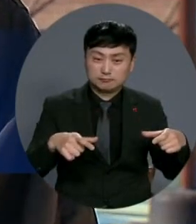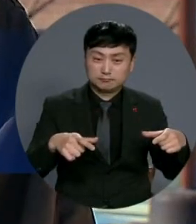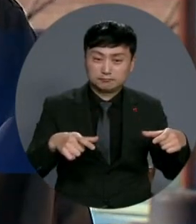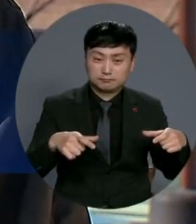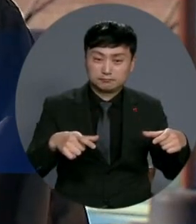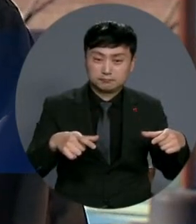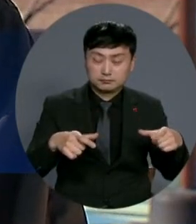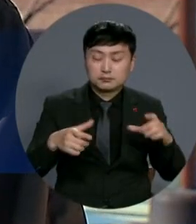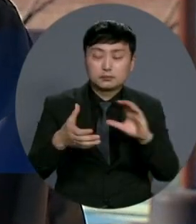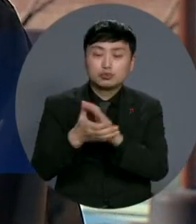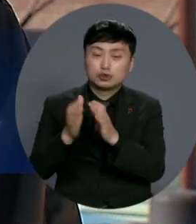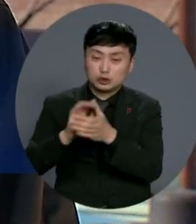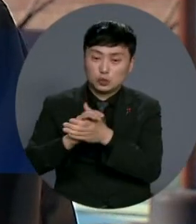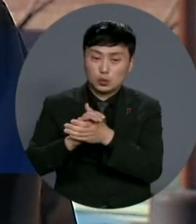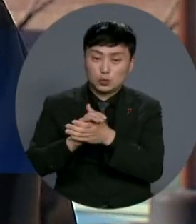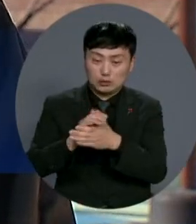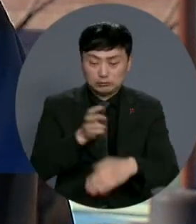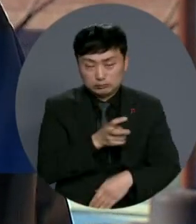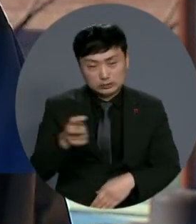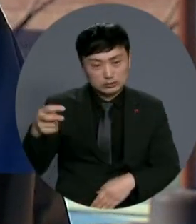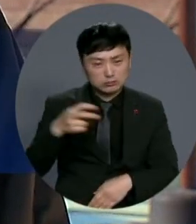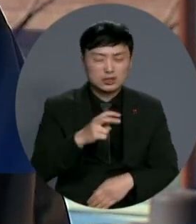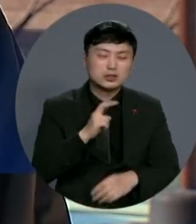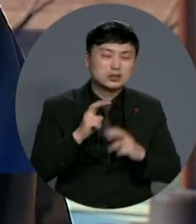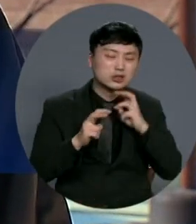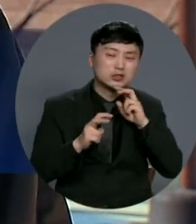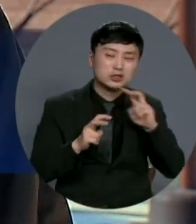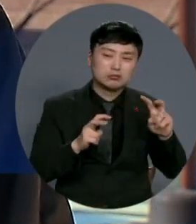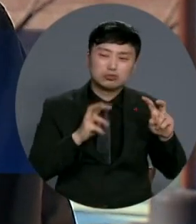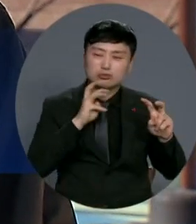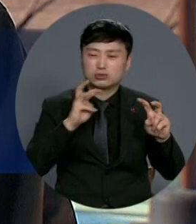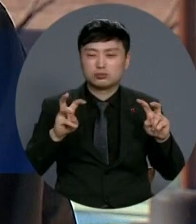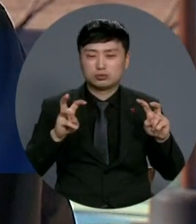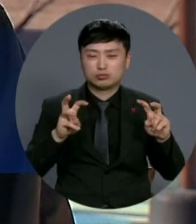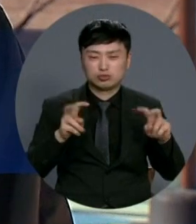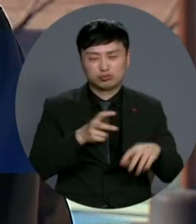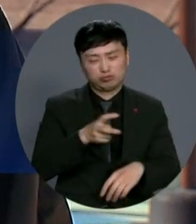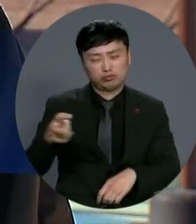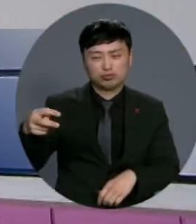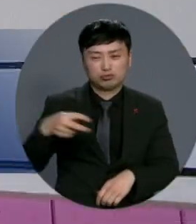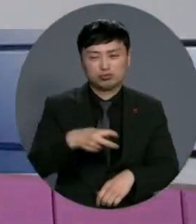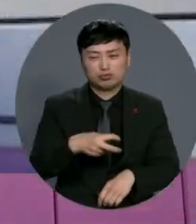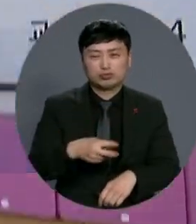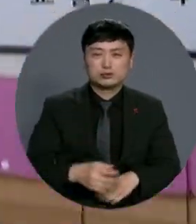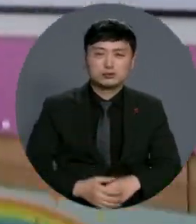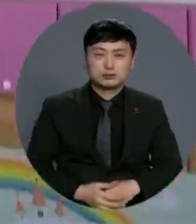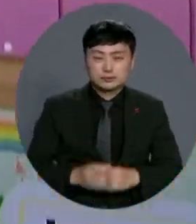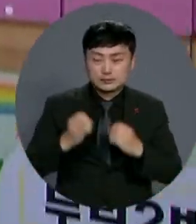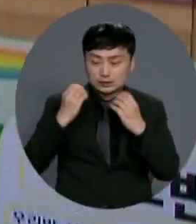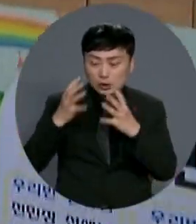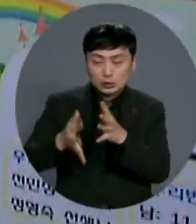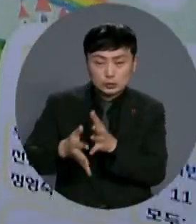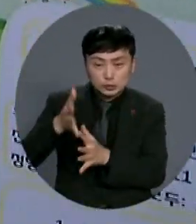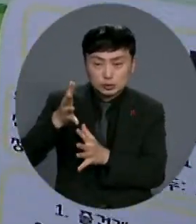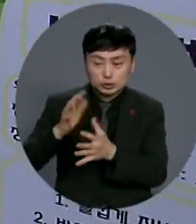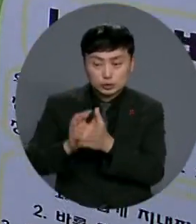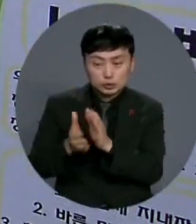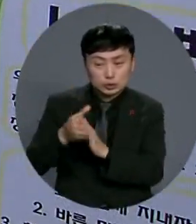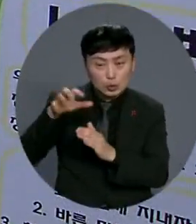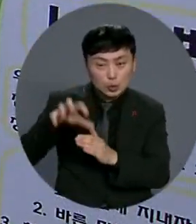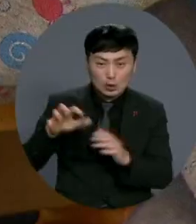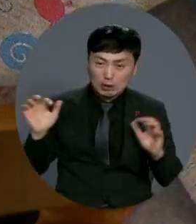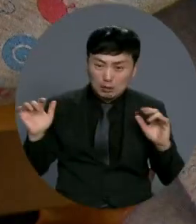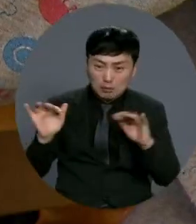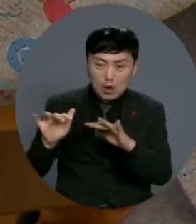병설 유치원 같은 차로 한 2 30분 떨어진 곳으로 보내야 됩니다 신도시 유치원으로 모여드는 이유는